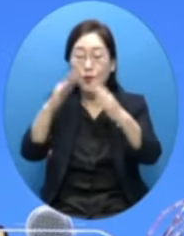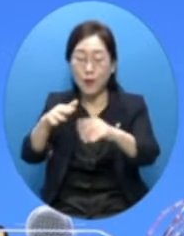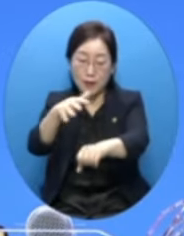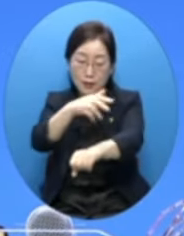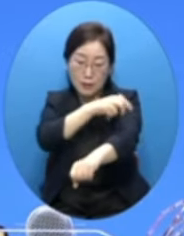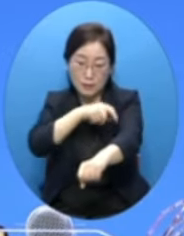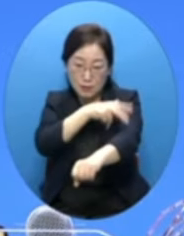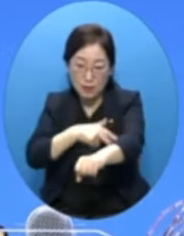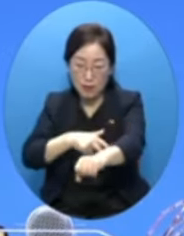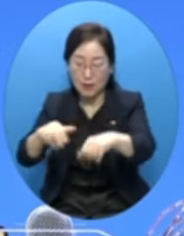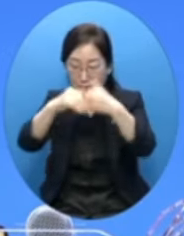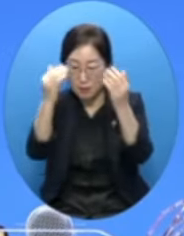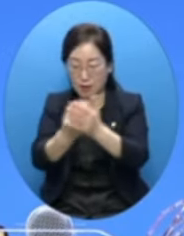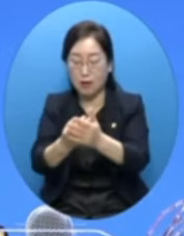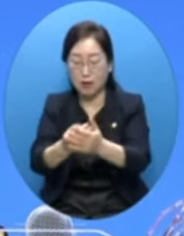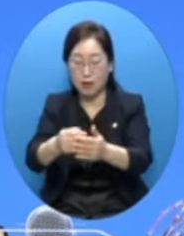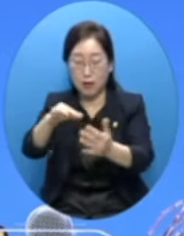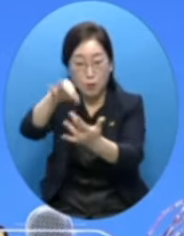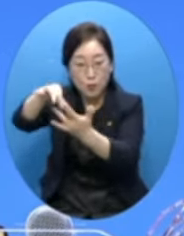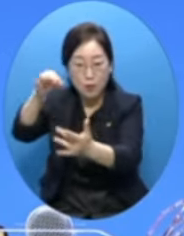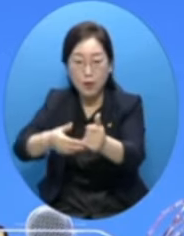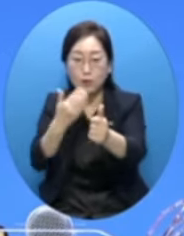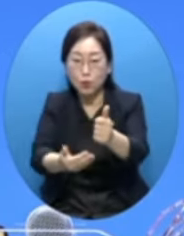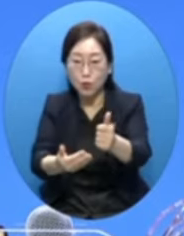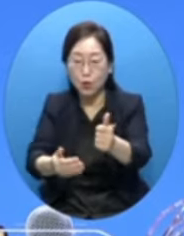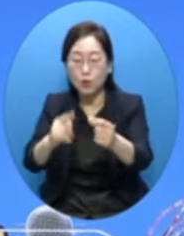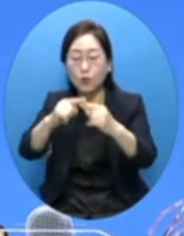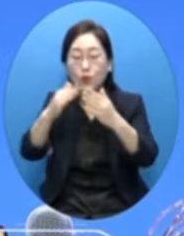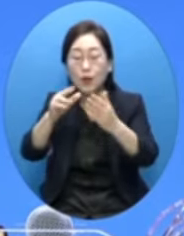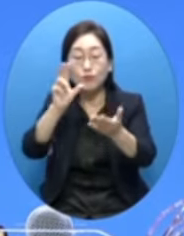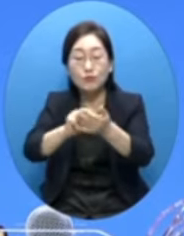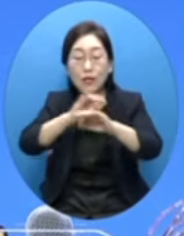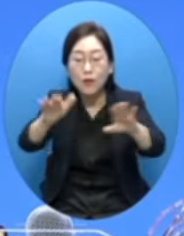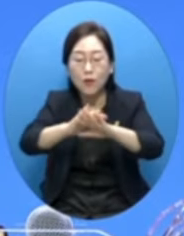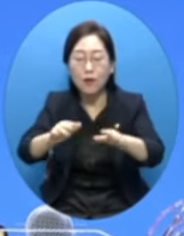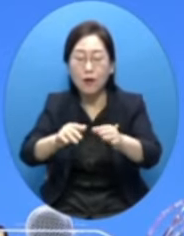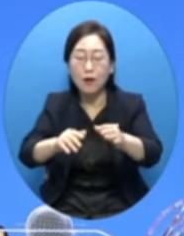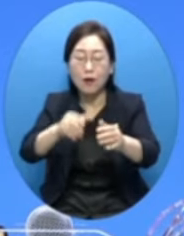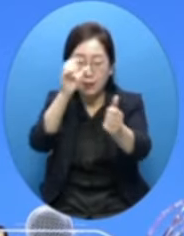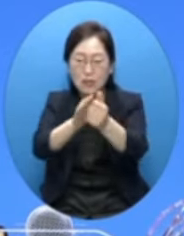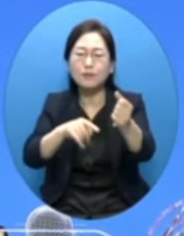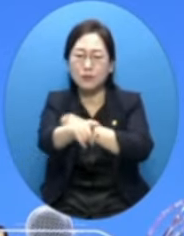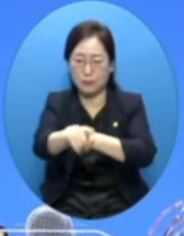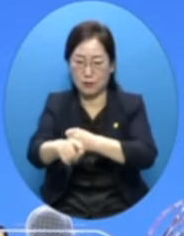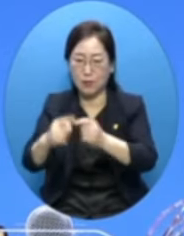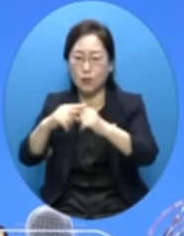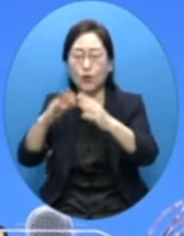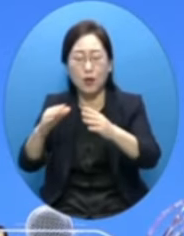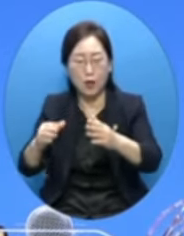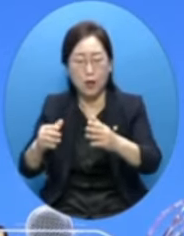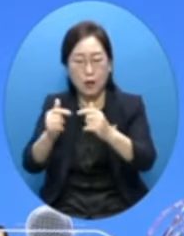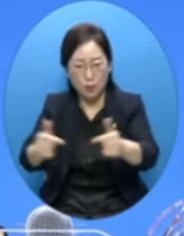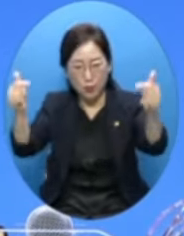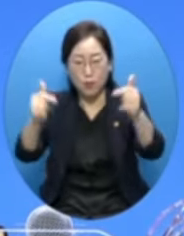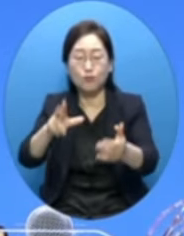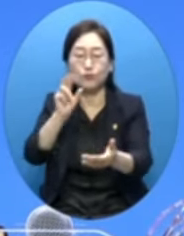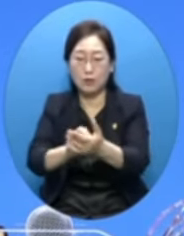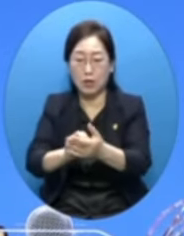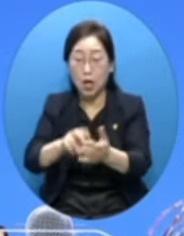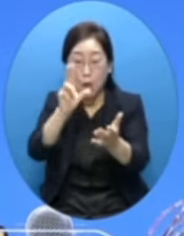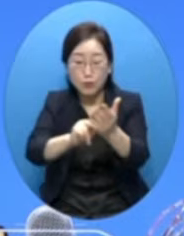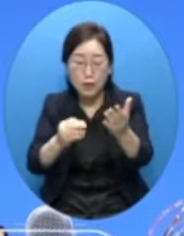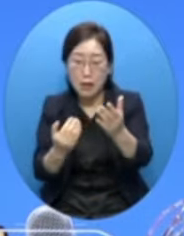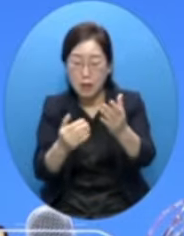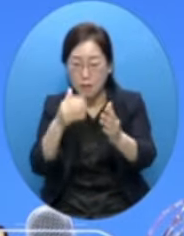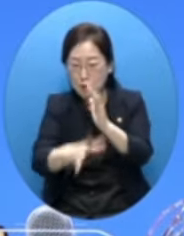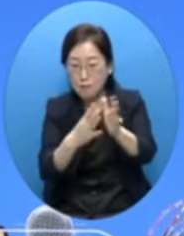모든 권한을 위임하고 나니까 교회가 폭발적으로 부흥했습니다. 여러분, 문제는 해결하라고 있는 것입니다. 문제를 키우라고 있는 것이 아닙니다. 우리가